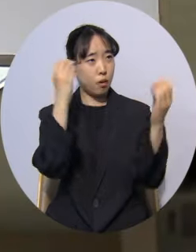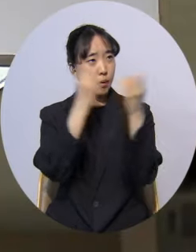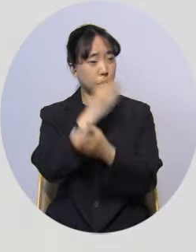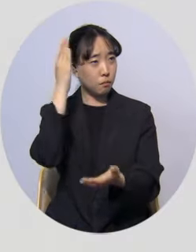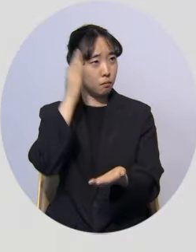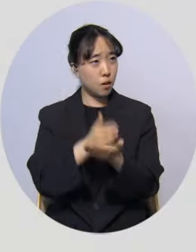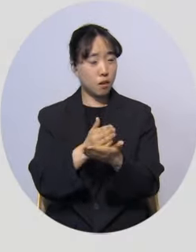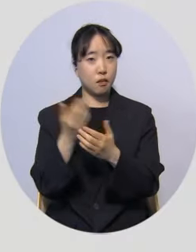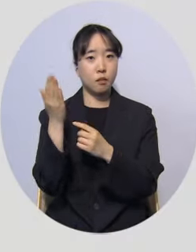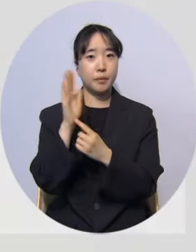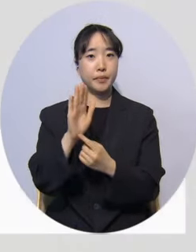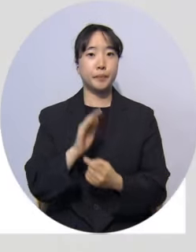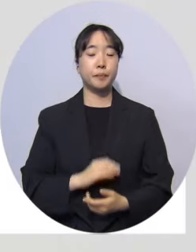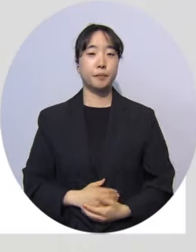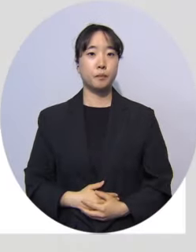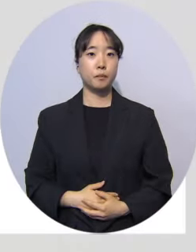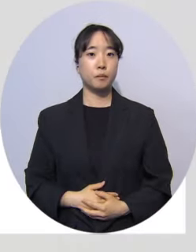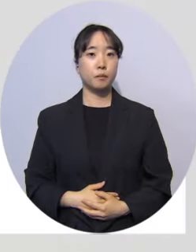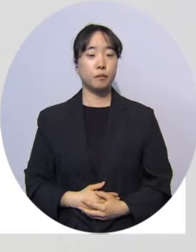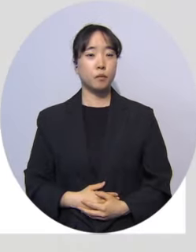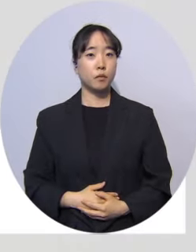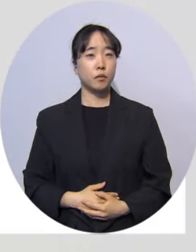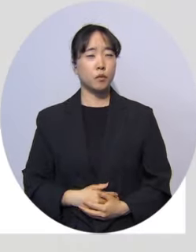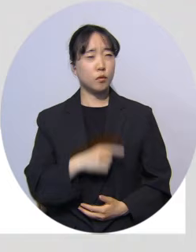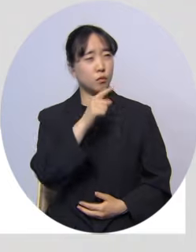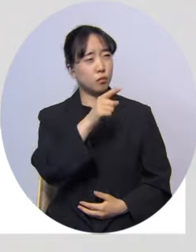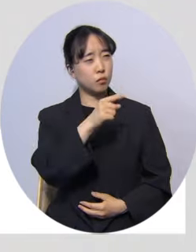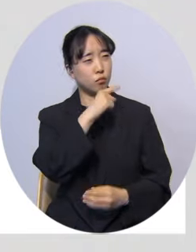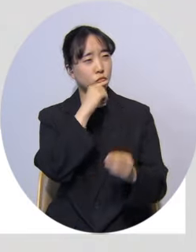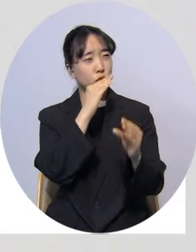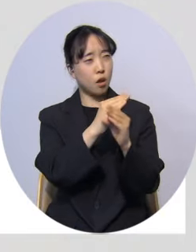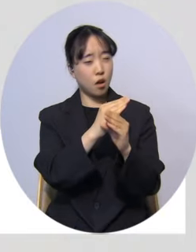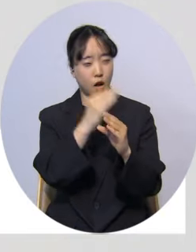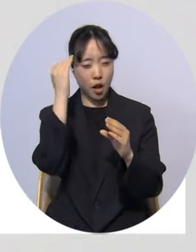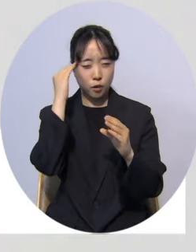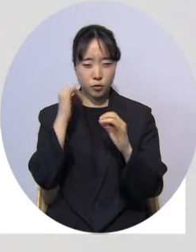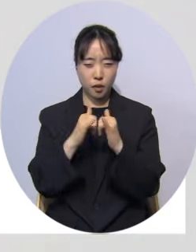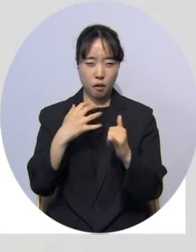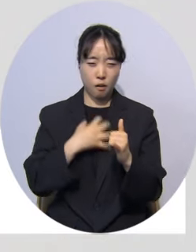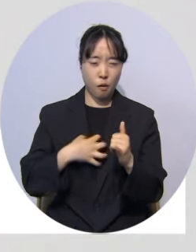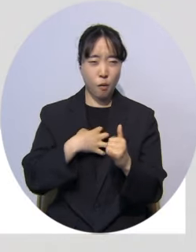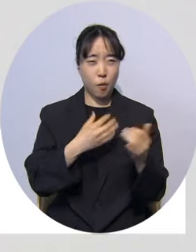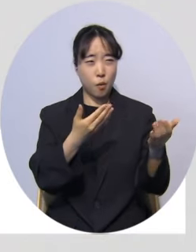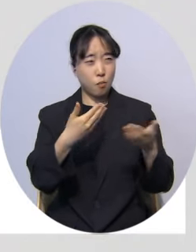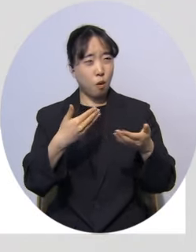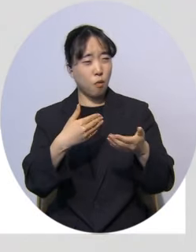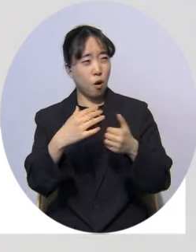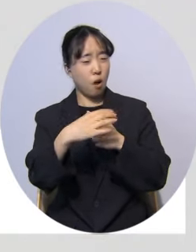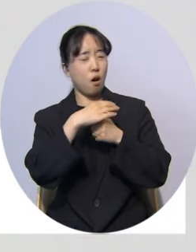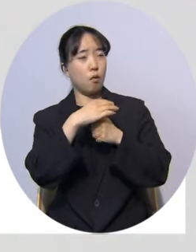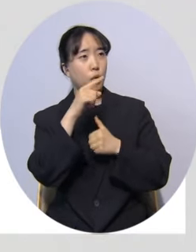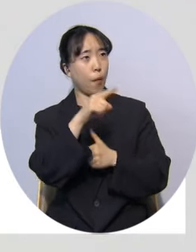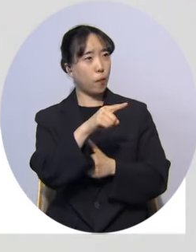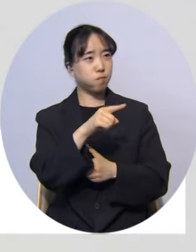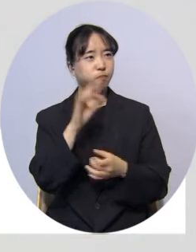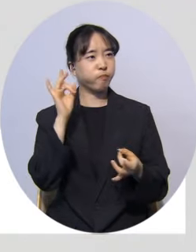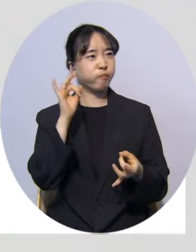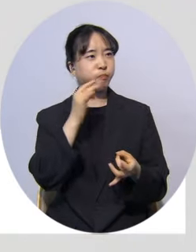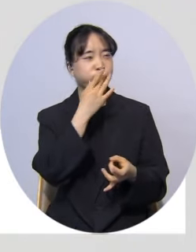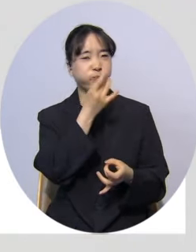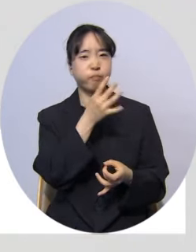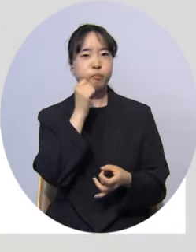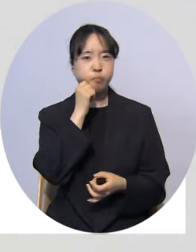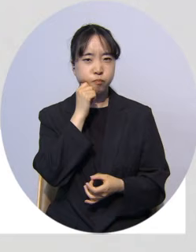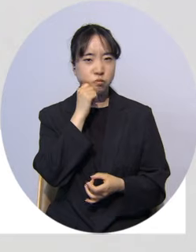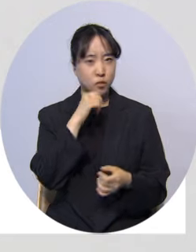경고했습니다. 북한이 우리 국민의 불안과 사회 혼란을 야기하려는 어떠한 시도도 용납할 수 없으며 북한은 우리의